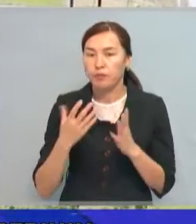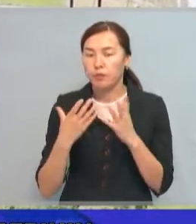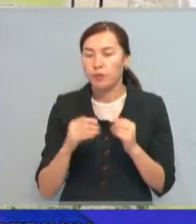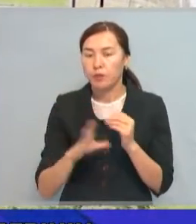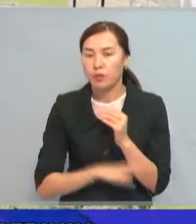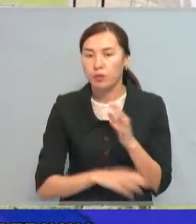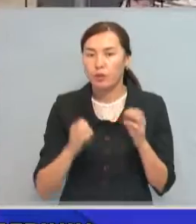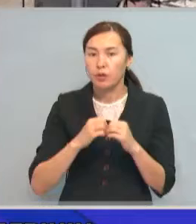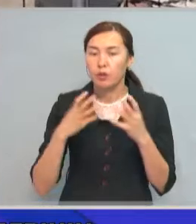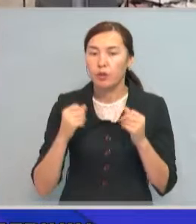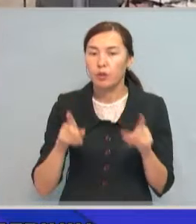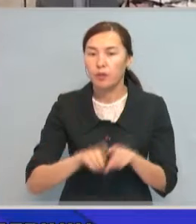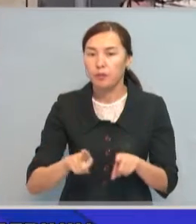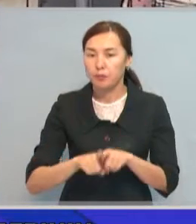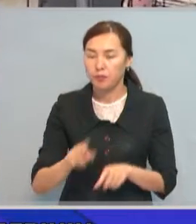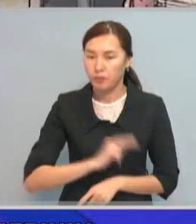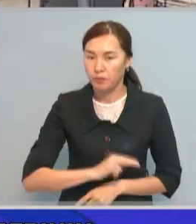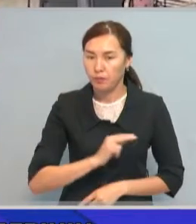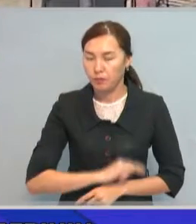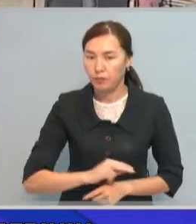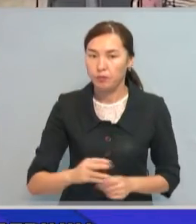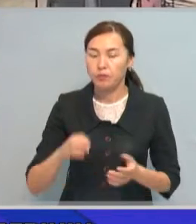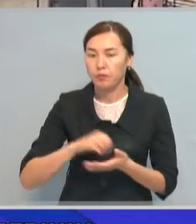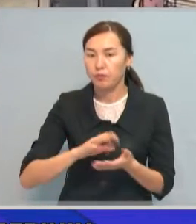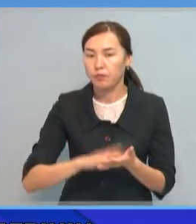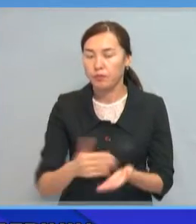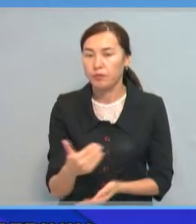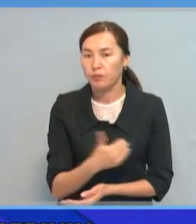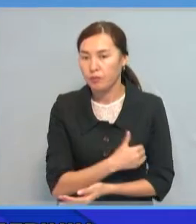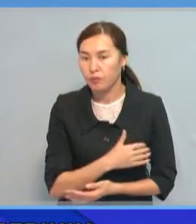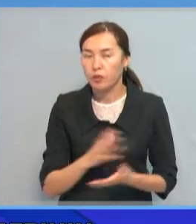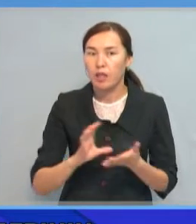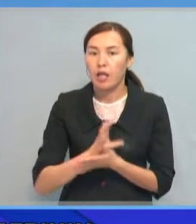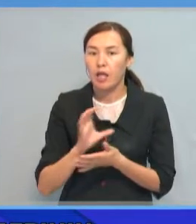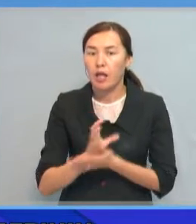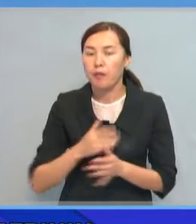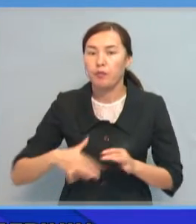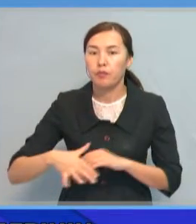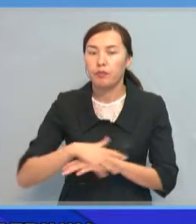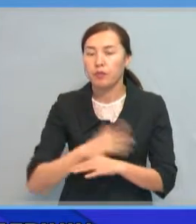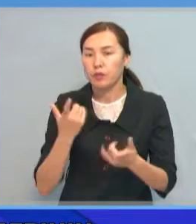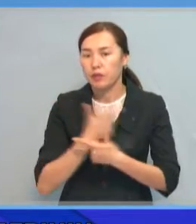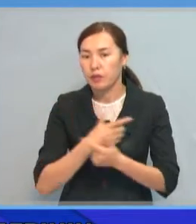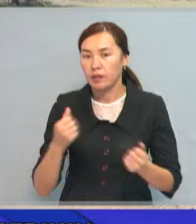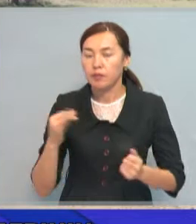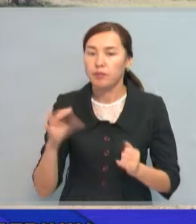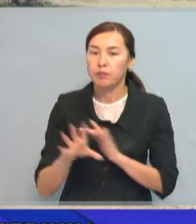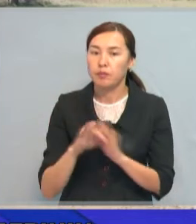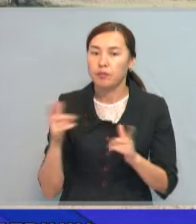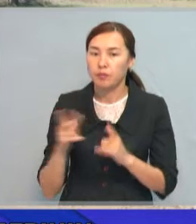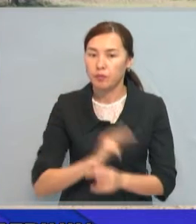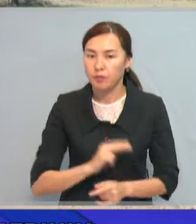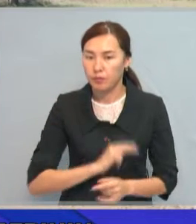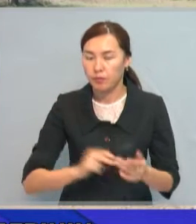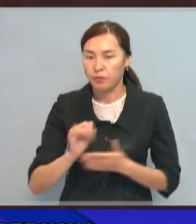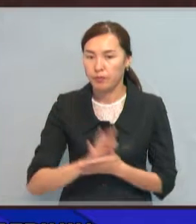күнінің соңғы 10 күндігінде үгіт-насихат іс-шаралары, тіркелген кандидаттар туралы бұқаралық ақпарат құралдарындағы жариялымдар және сайлауға дайындық